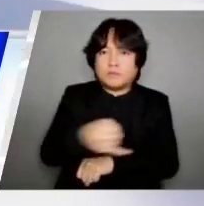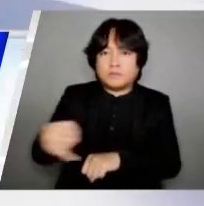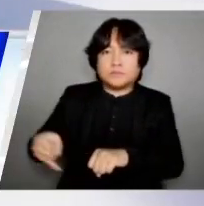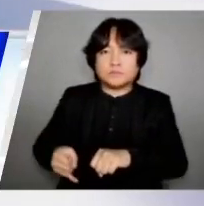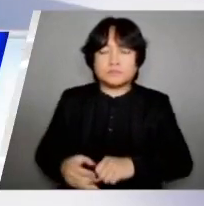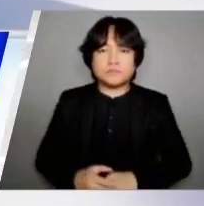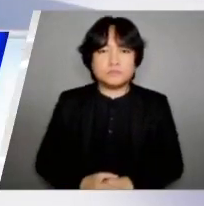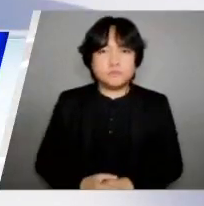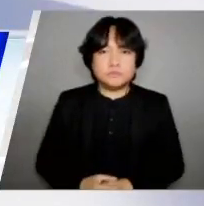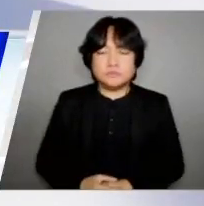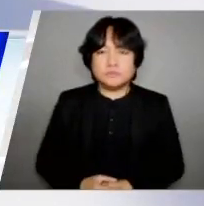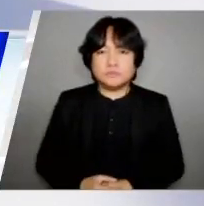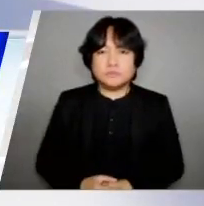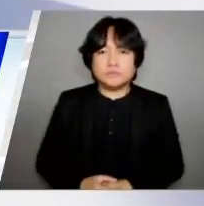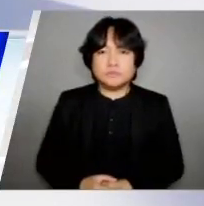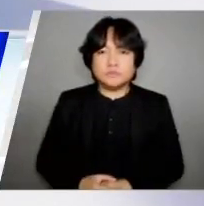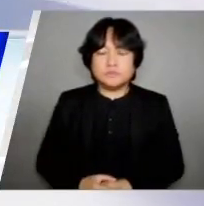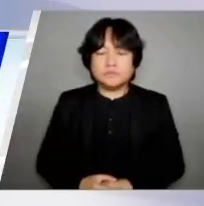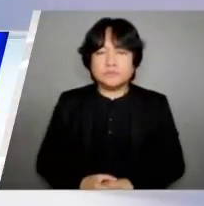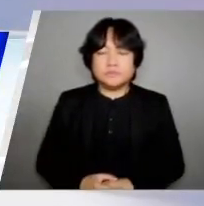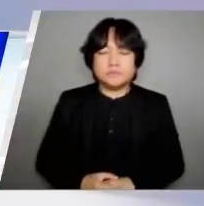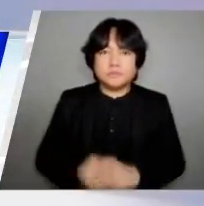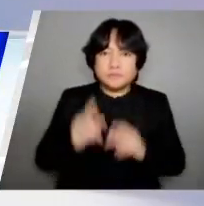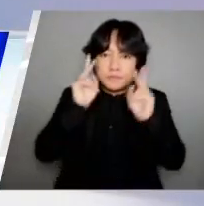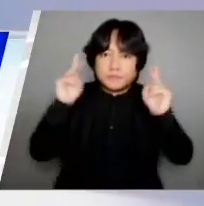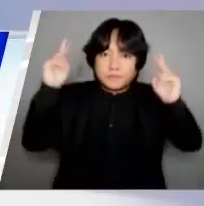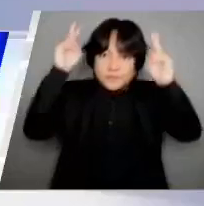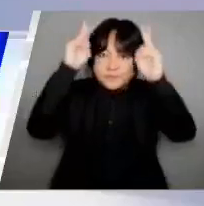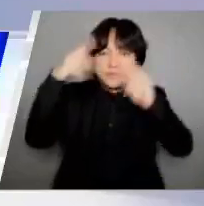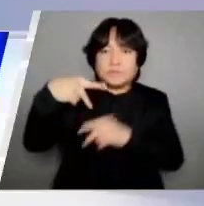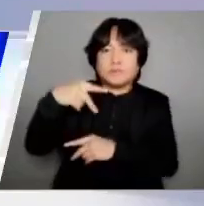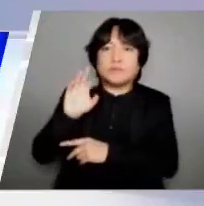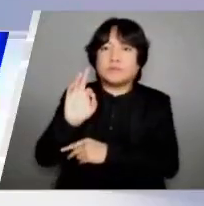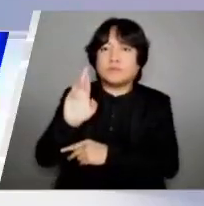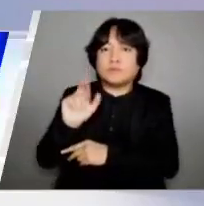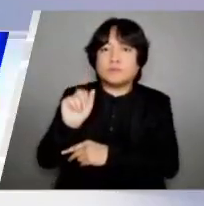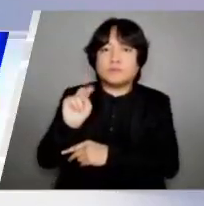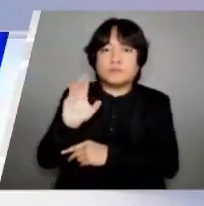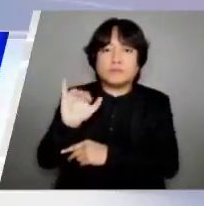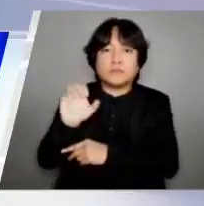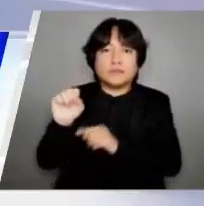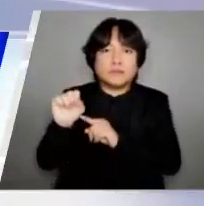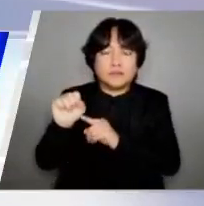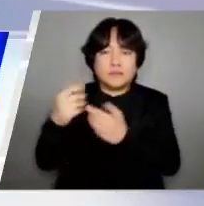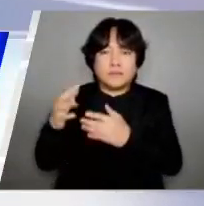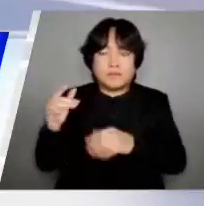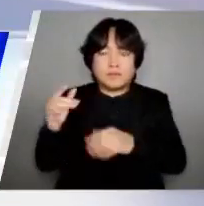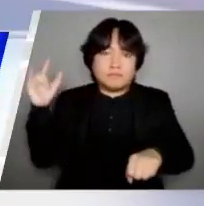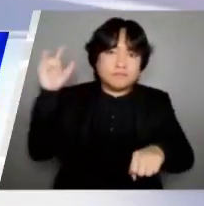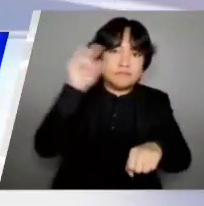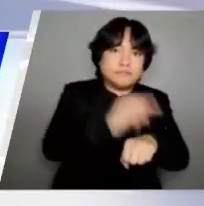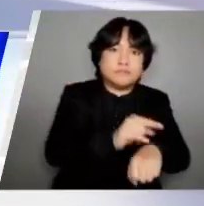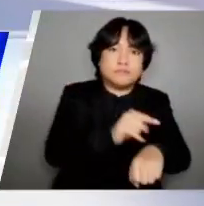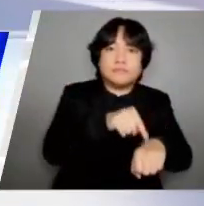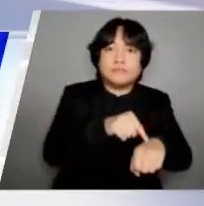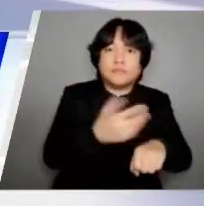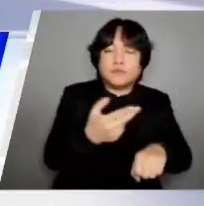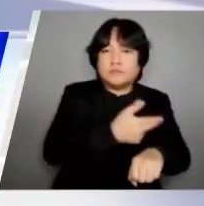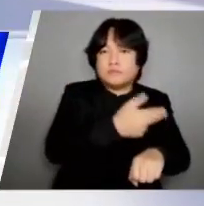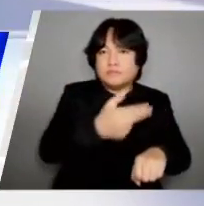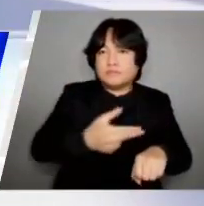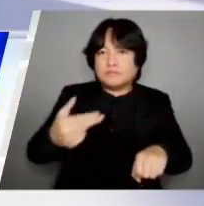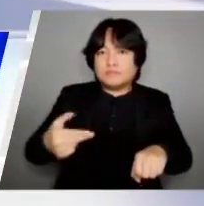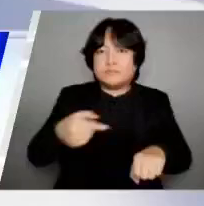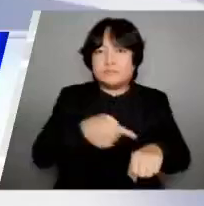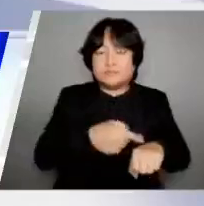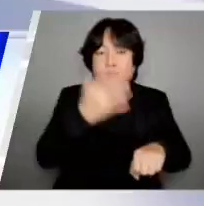Pope Francis dumating na sa Indonesia para sa unang bahagi ng kanyang Asia-Pacific Tour. Sa unang araw niya sa Indonesia, nakasalamuha